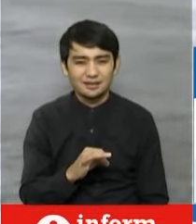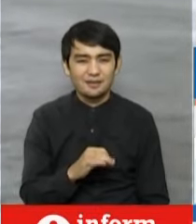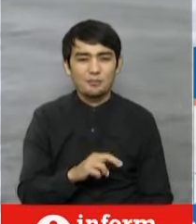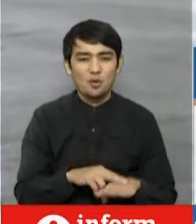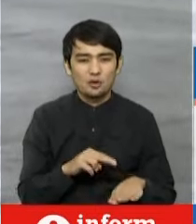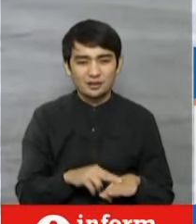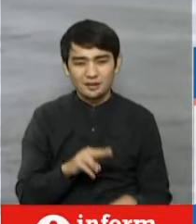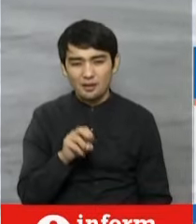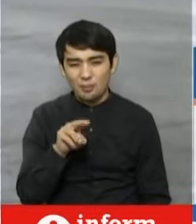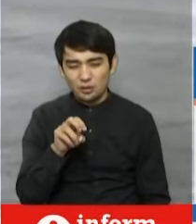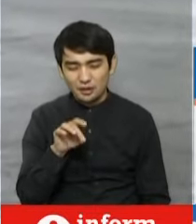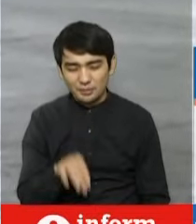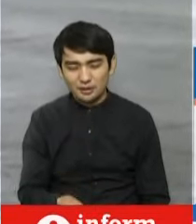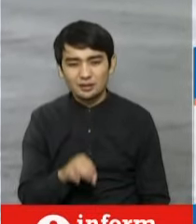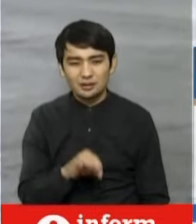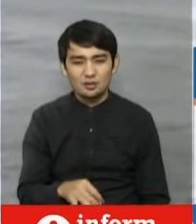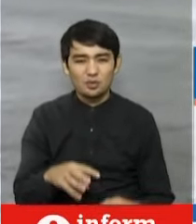в количестве